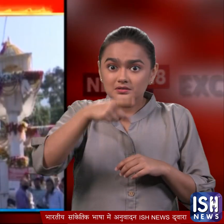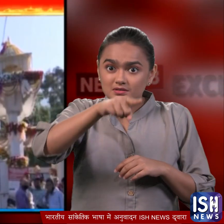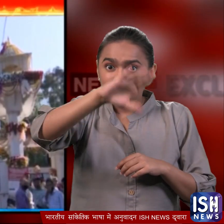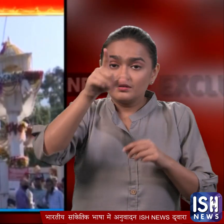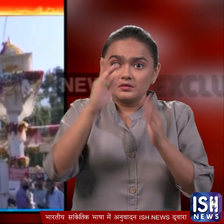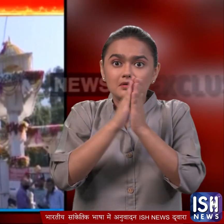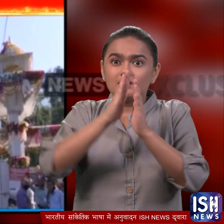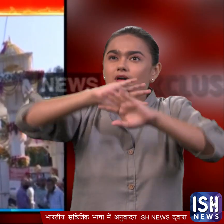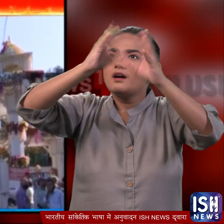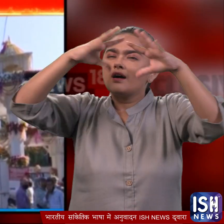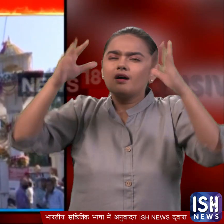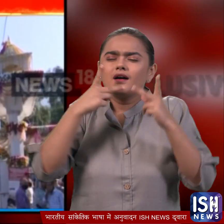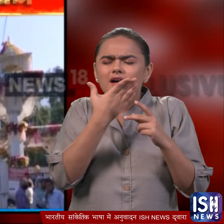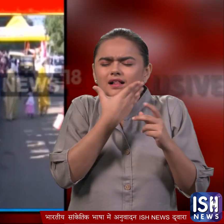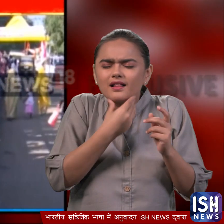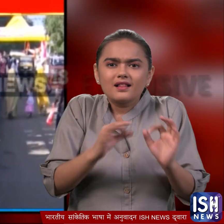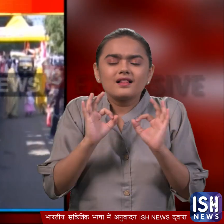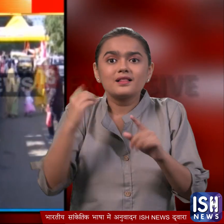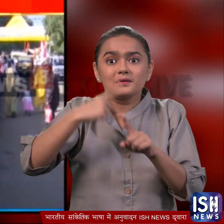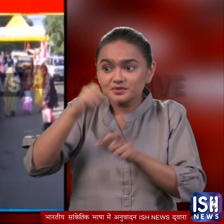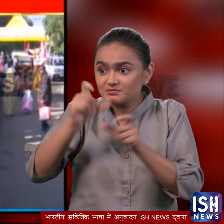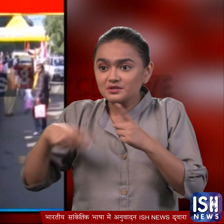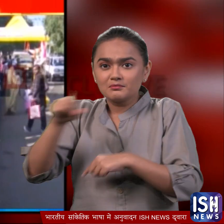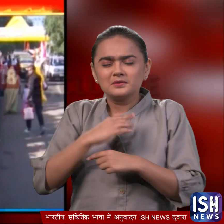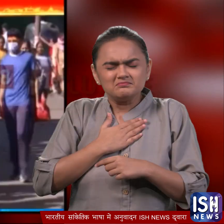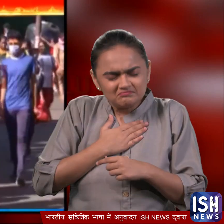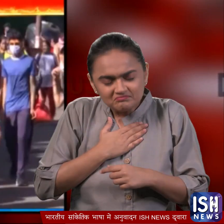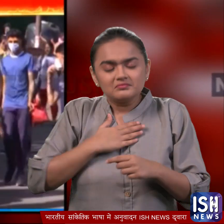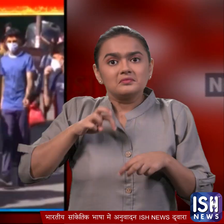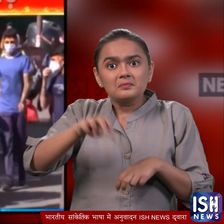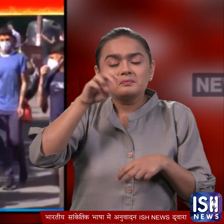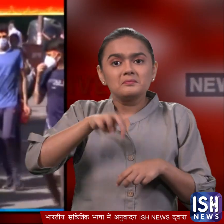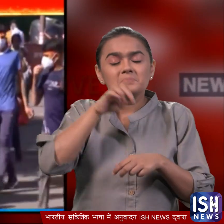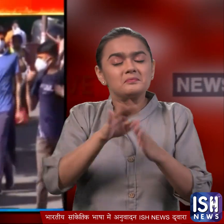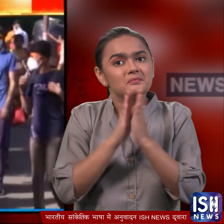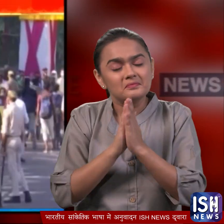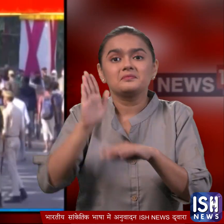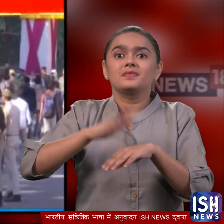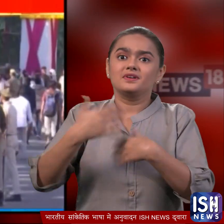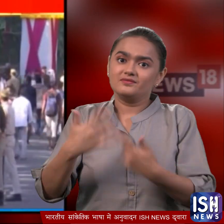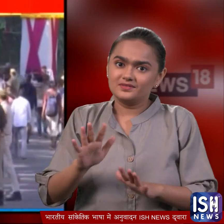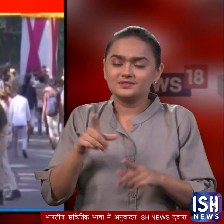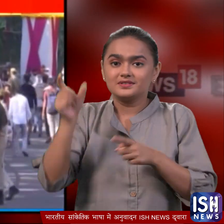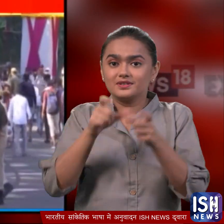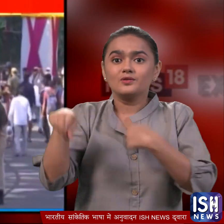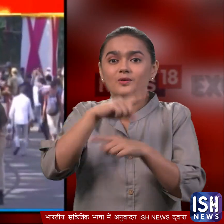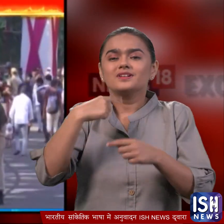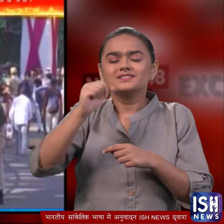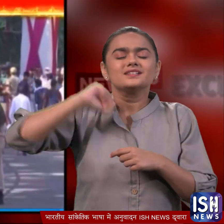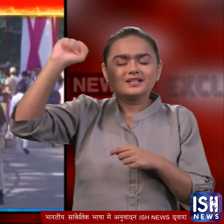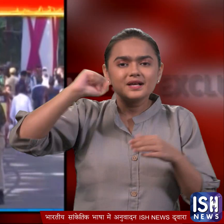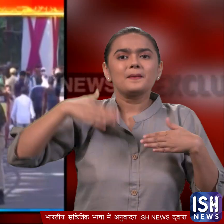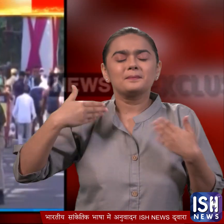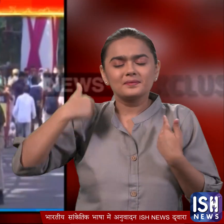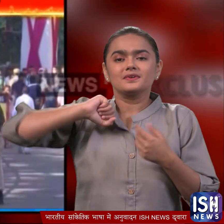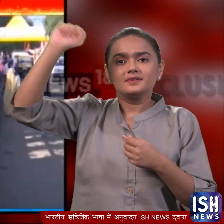जहां जितना सुंदर माता का दरबार सजाया गया, उतनी ही उमंग श्रद्धालुओं में माता के दर्शन के लिए देखने को मिली। अपने सफर को भक्त जयकारे